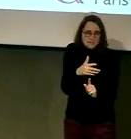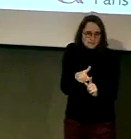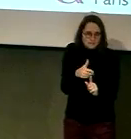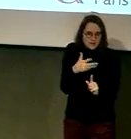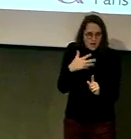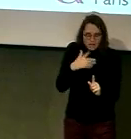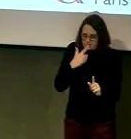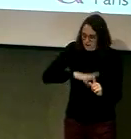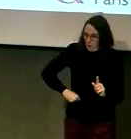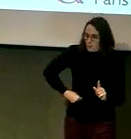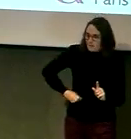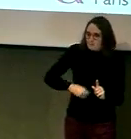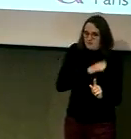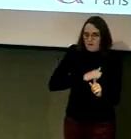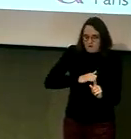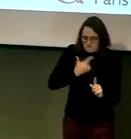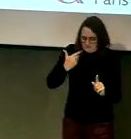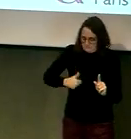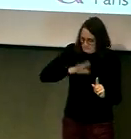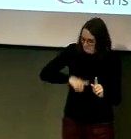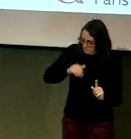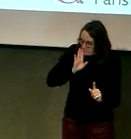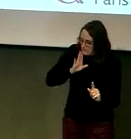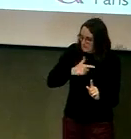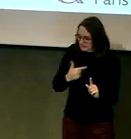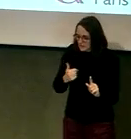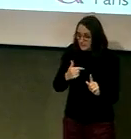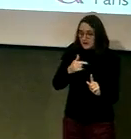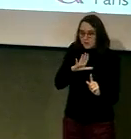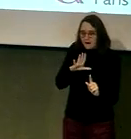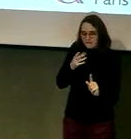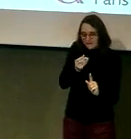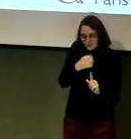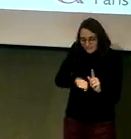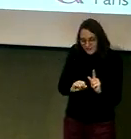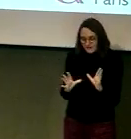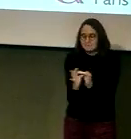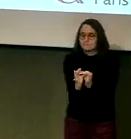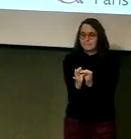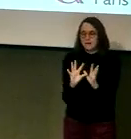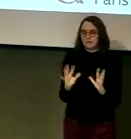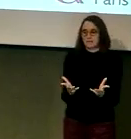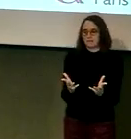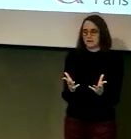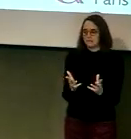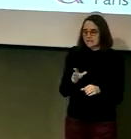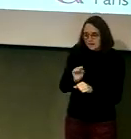plein de culpabilité d'être une mauvaise mère, de comment elle va établir un lien avec cet enfant. Donc, encourager